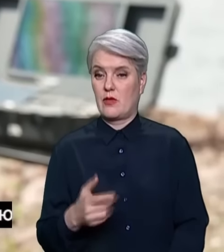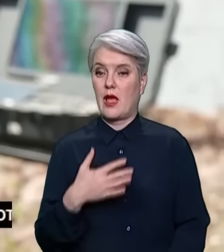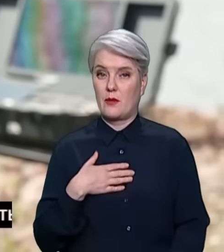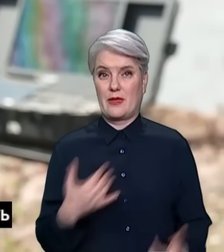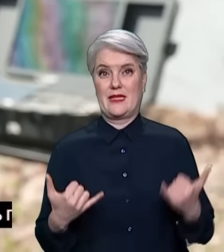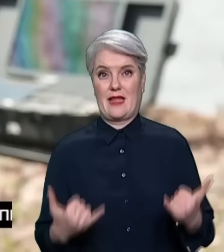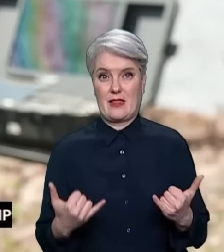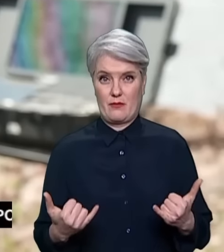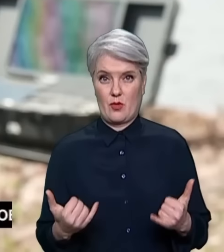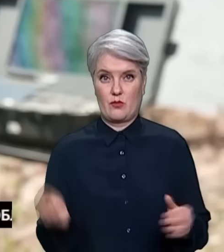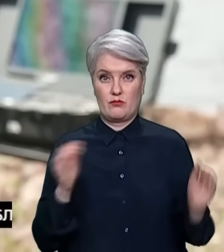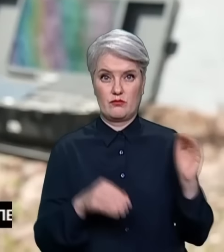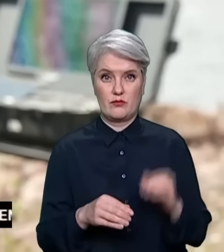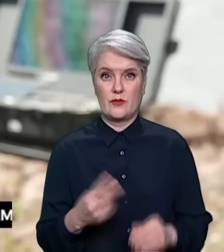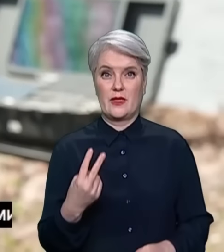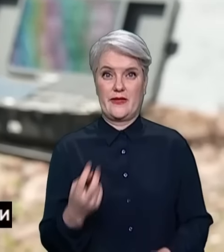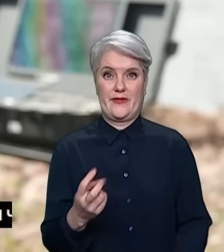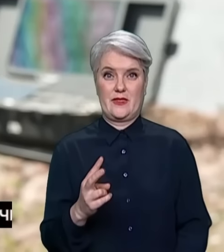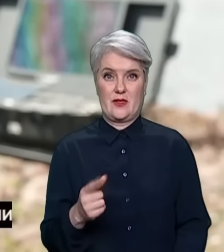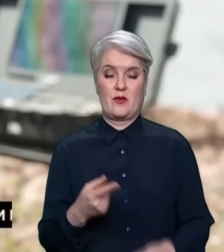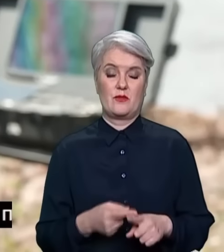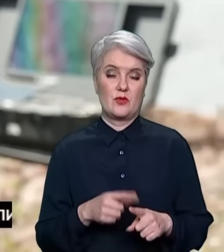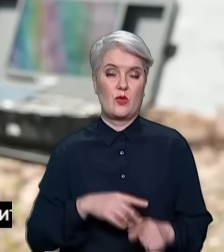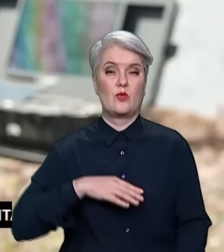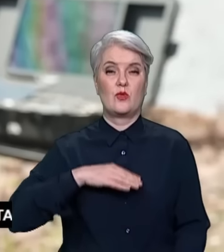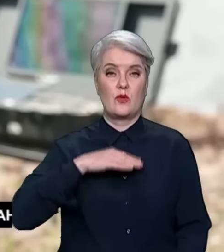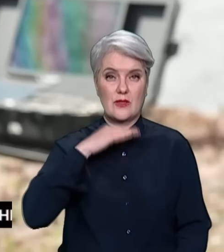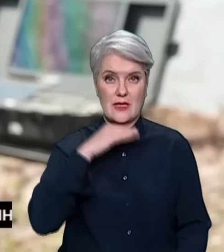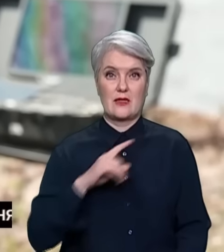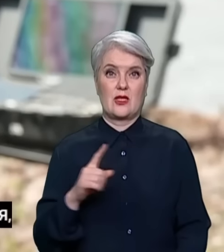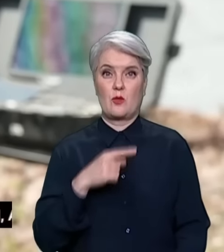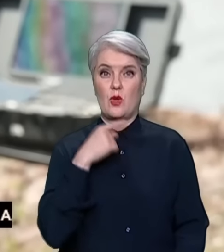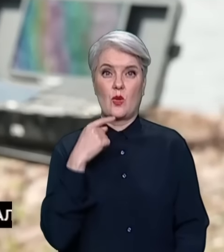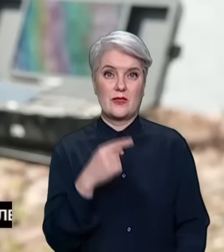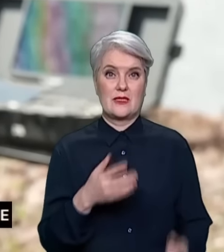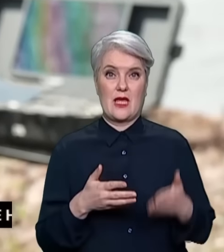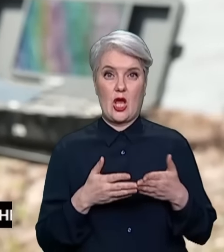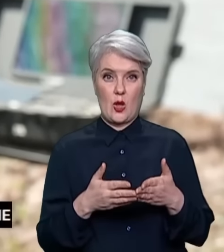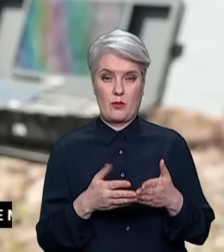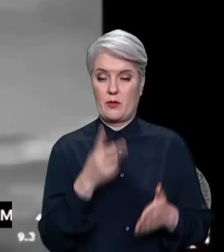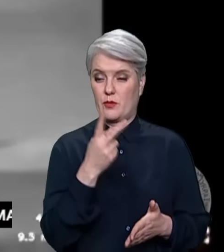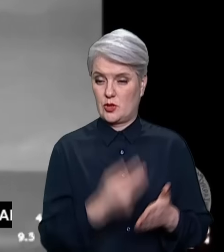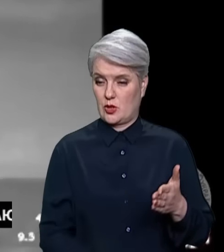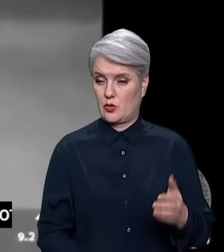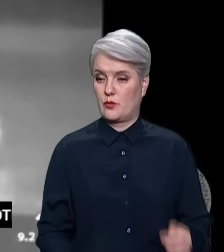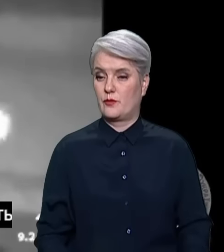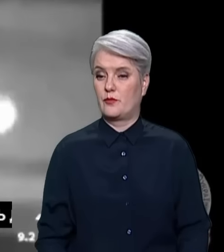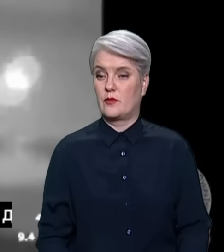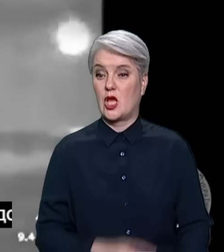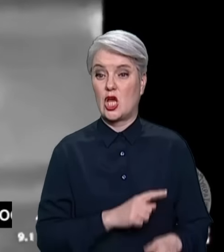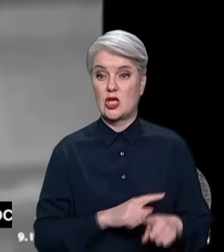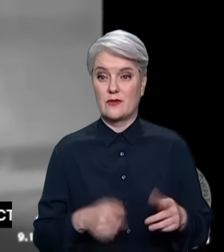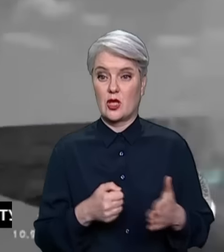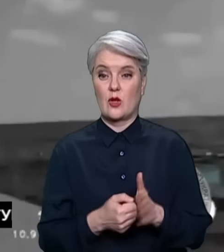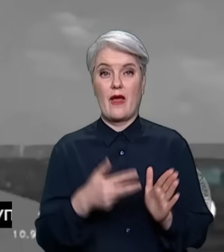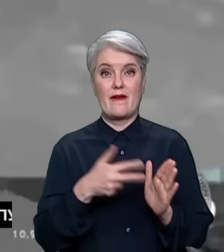Ми в даний момент використовуємо 200. Цього достатньо, щоб російські кораблі йшли на дно. Швидкі – до